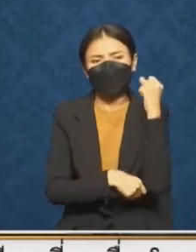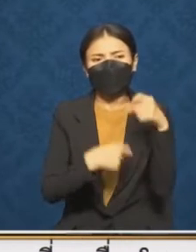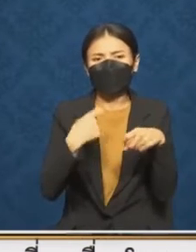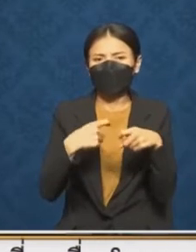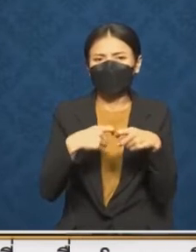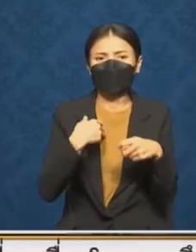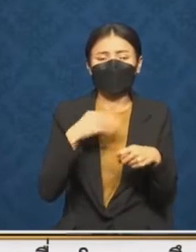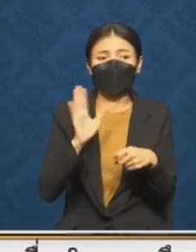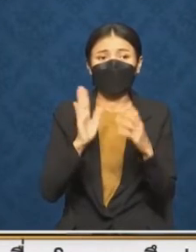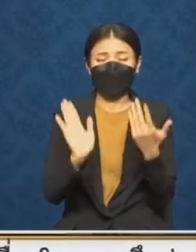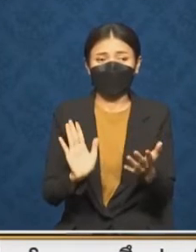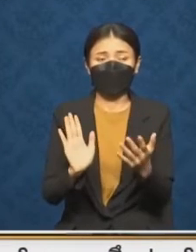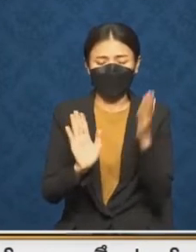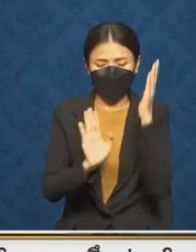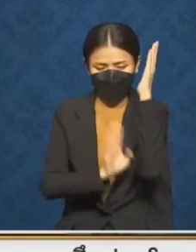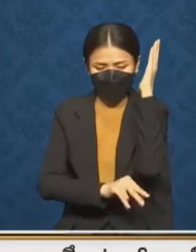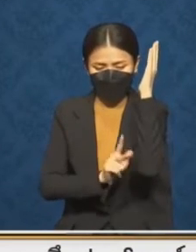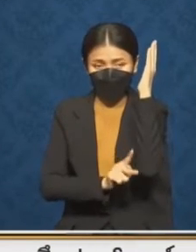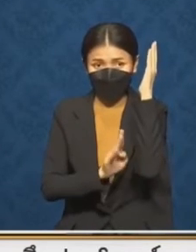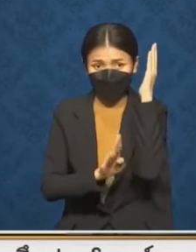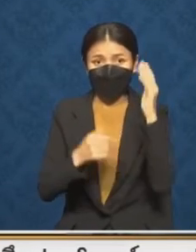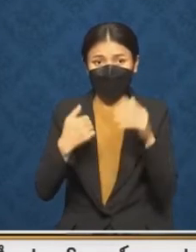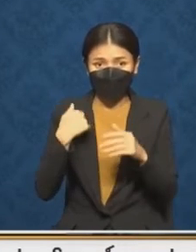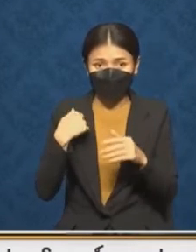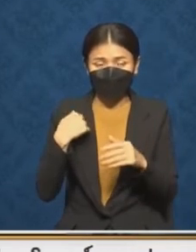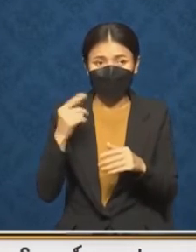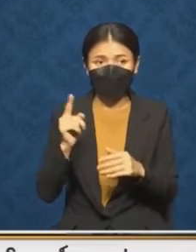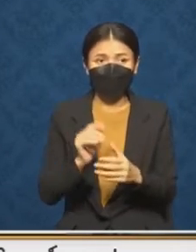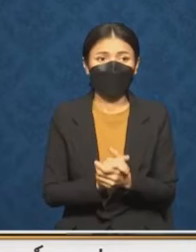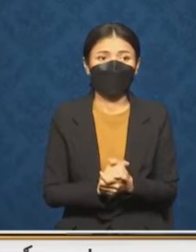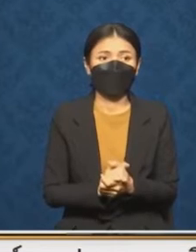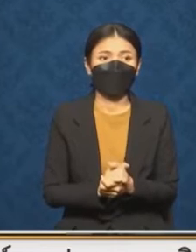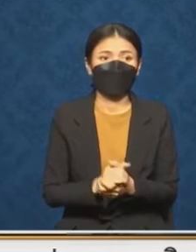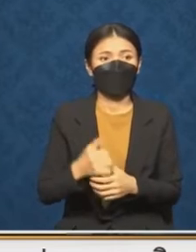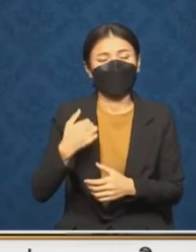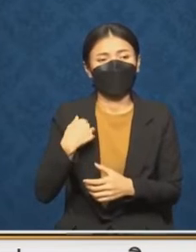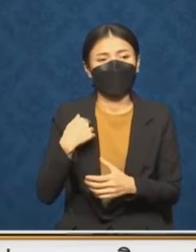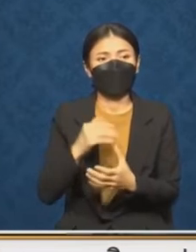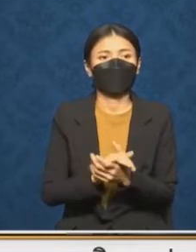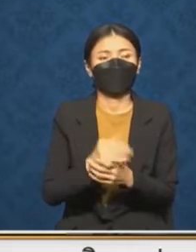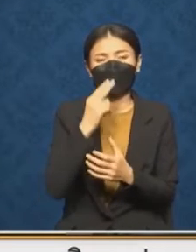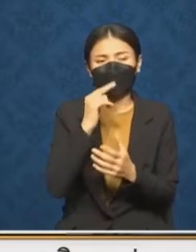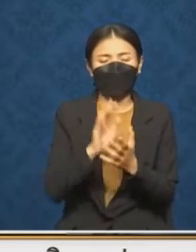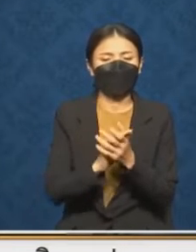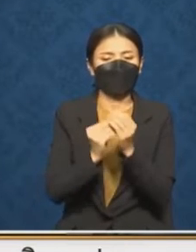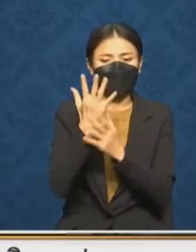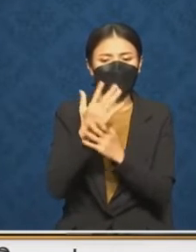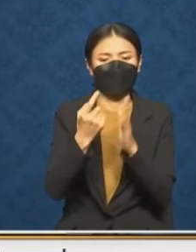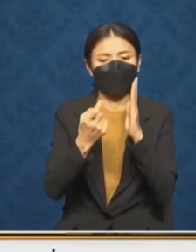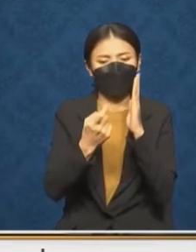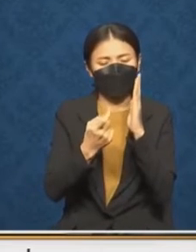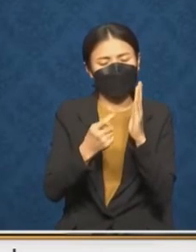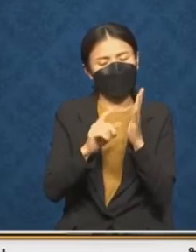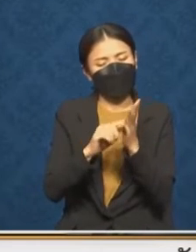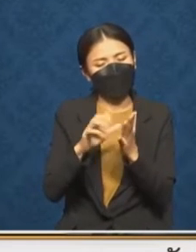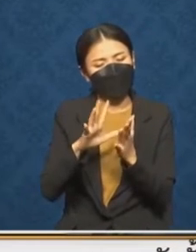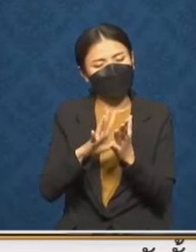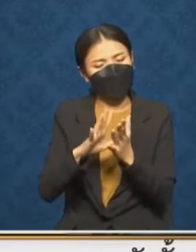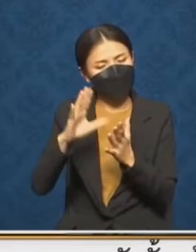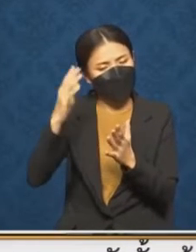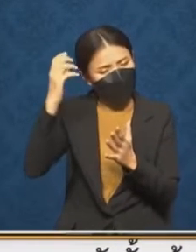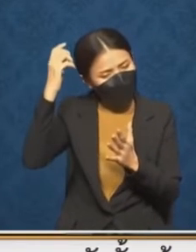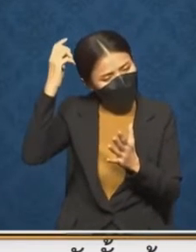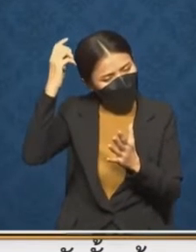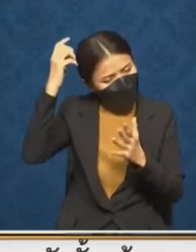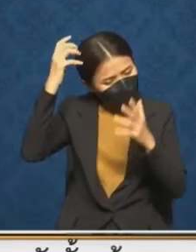ในจัหัดกระบีเรามีหอบแทบ ที่สามารถทำเปรยาแก้เหาได้ ฉีดพ้นสัตวได้เราสามารถ